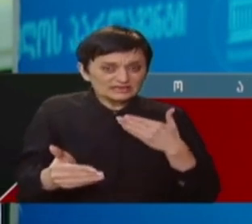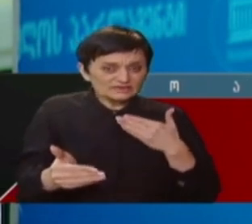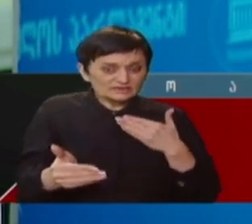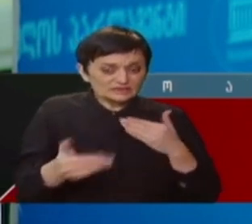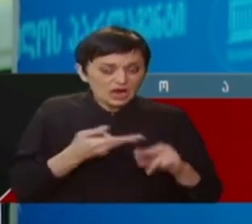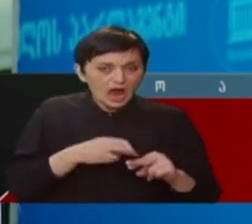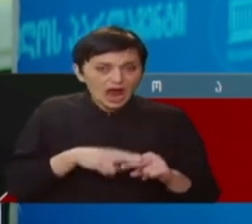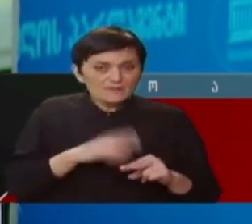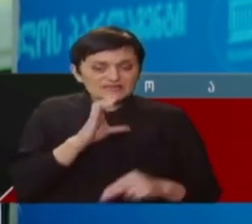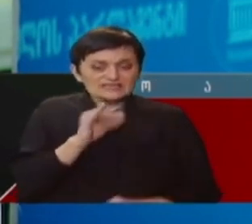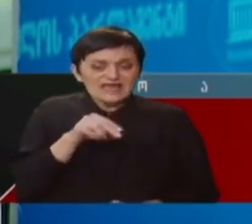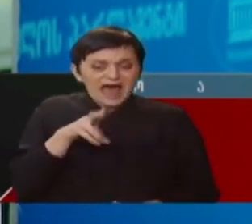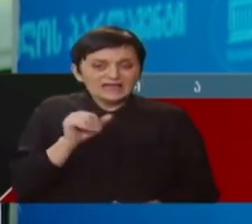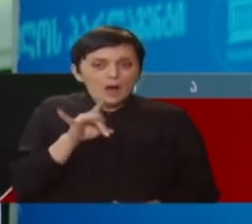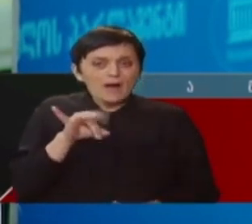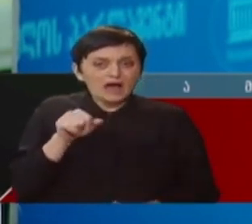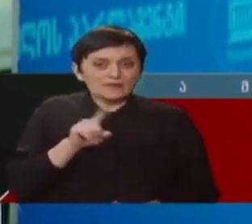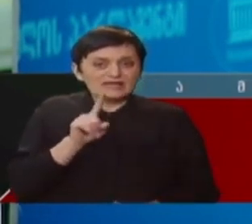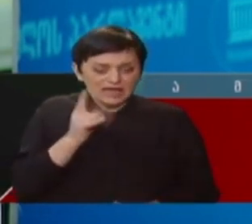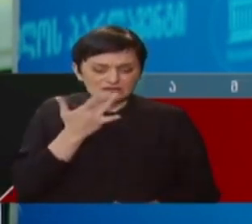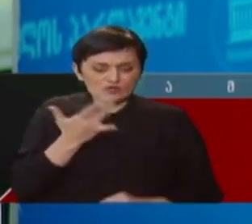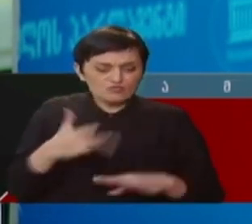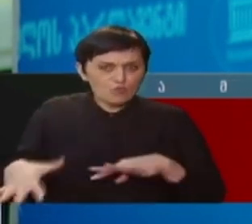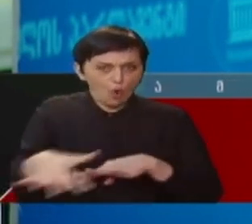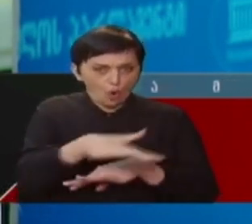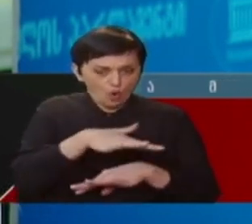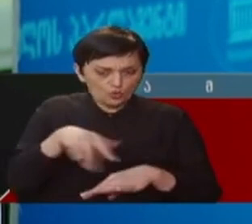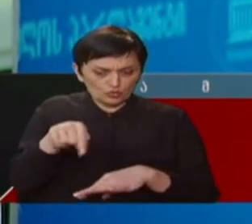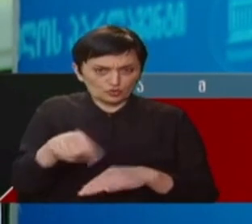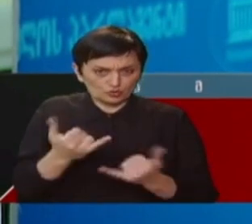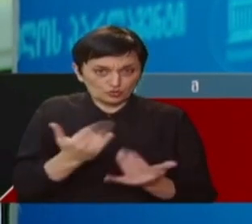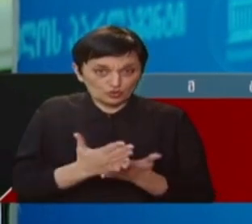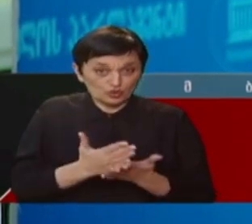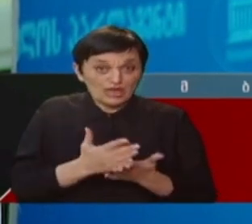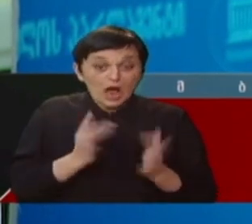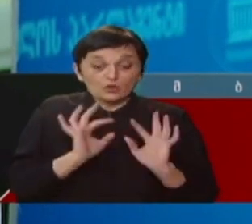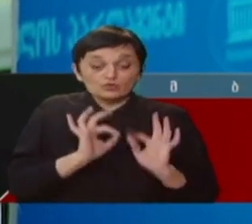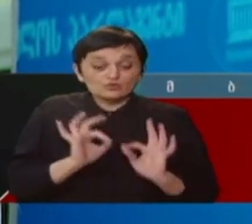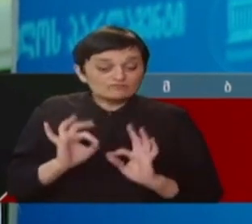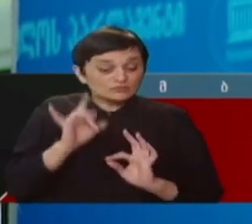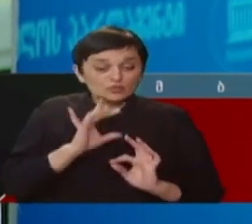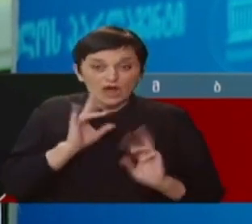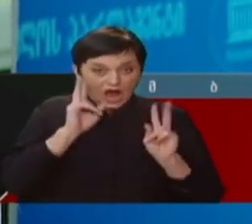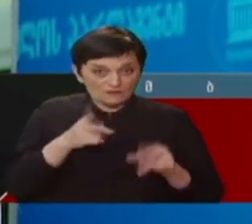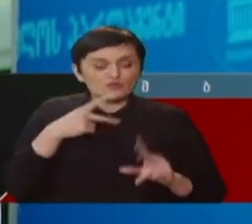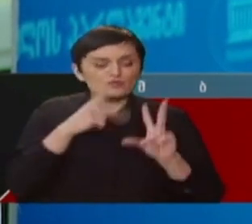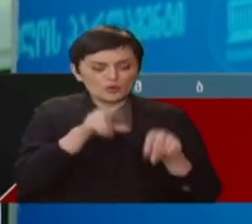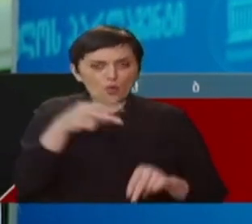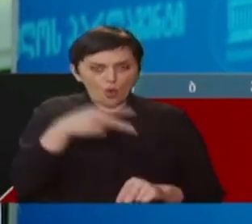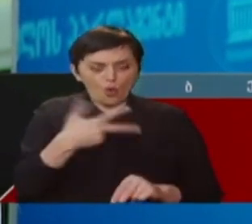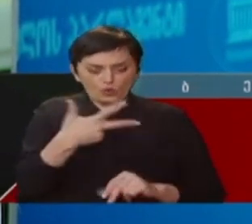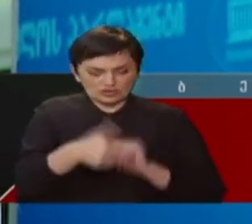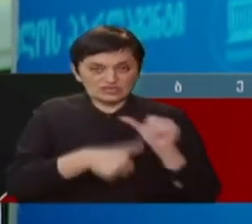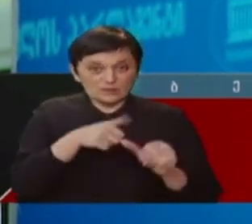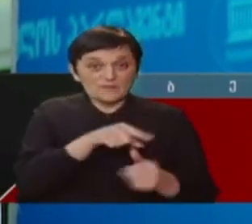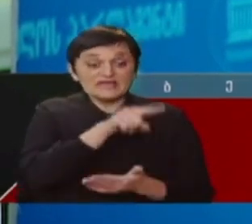ამ სანტა ბარბარასგან, რაც ქვეყნის პოლიტიკურ სპექტრში ხდება ახლა. არ ვიცი ჯერ ზუსტად როგორ გავაკეთოთ, მაგრამ პირდებით რომ 2023 წელს